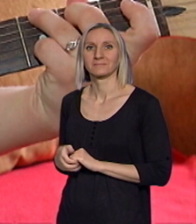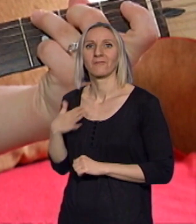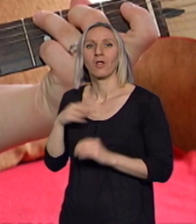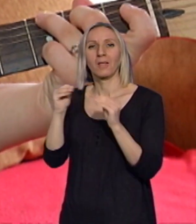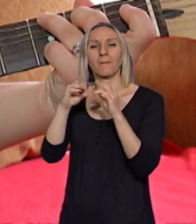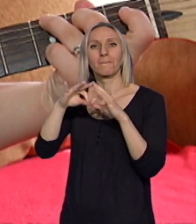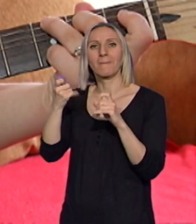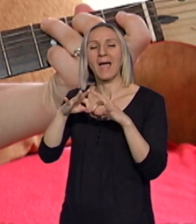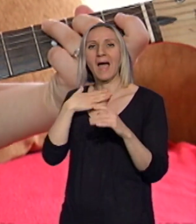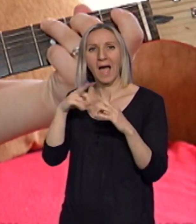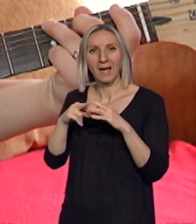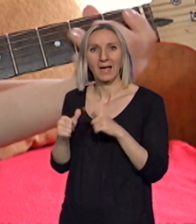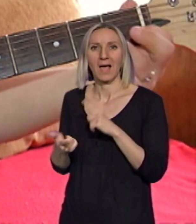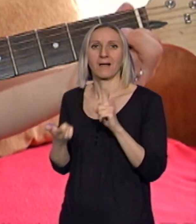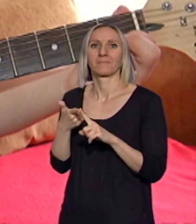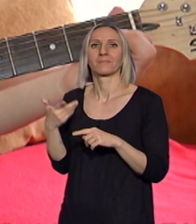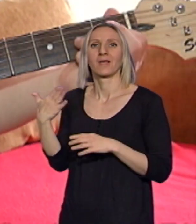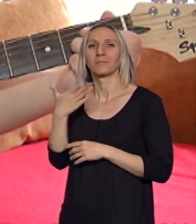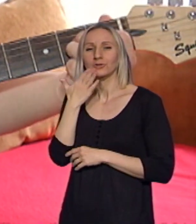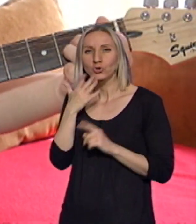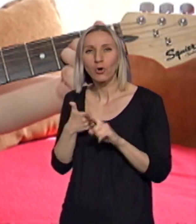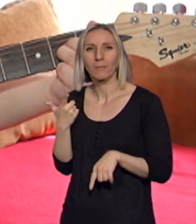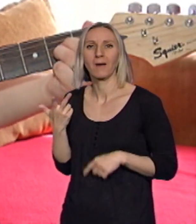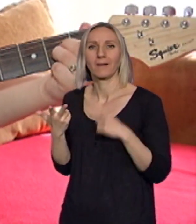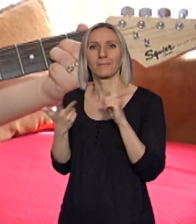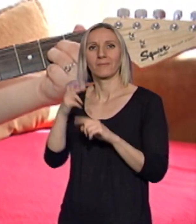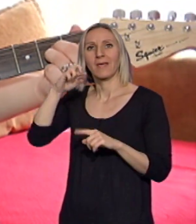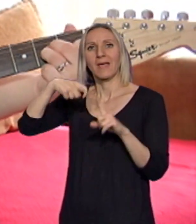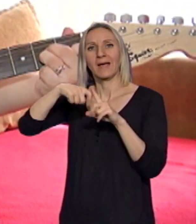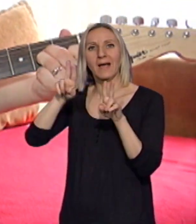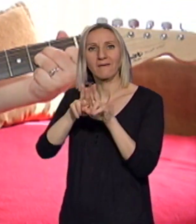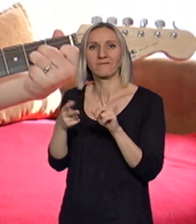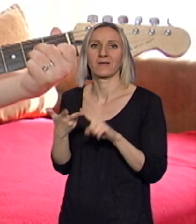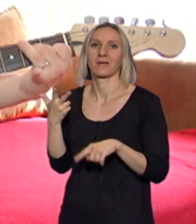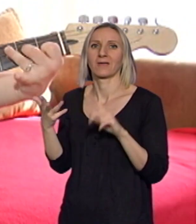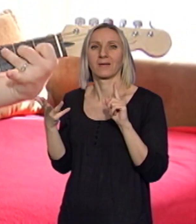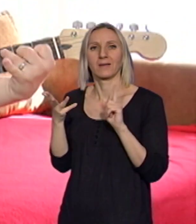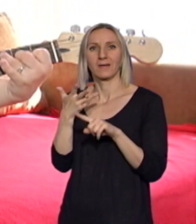Bajaga, Zubla Čorba, EKV, Pali,